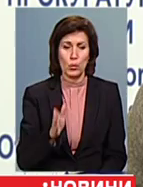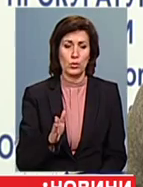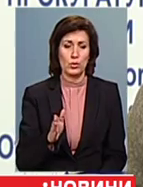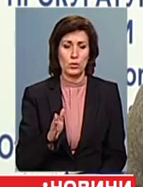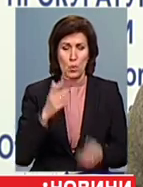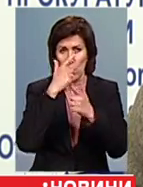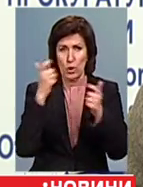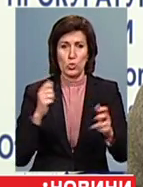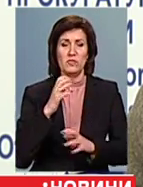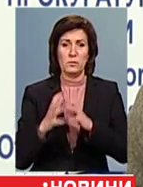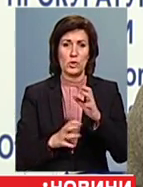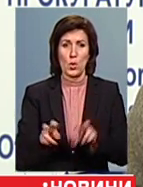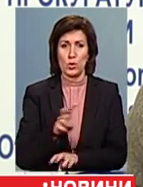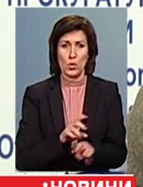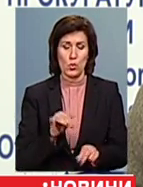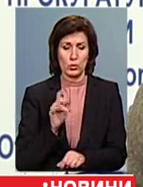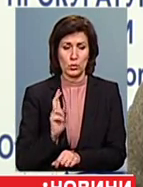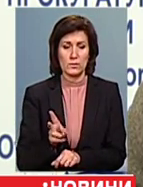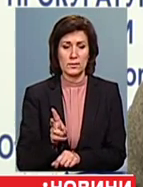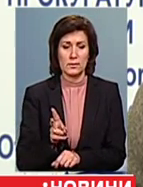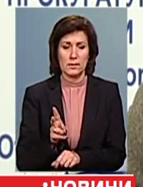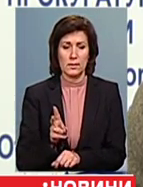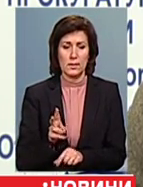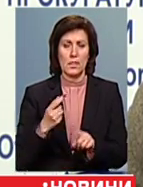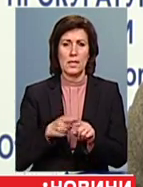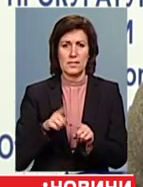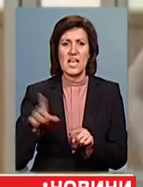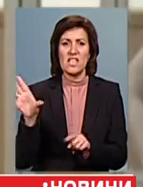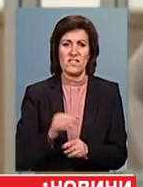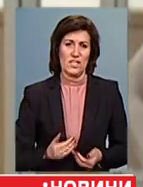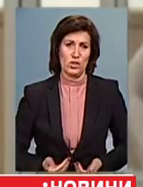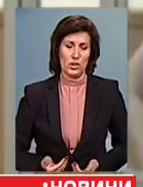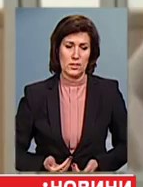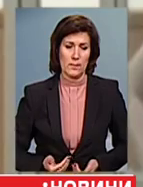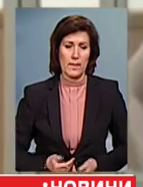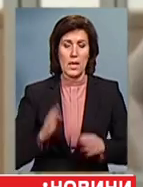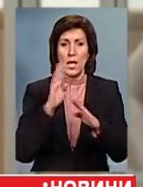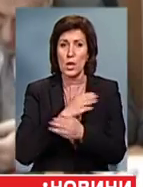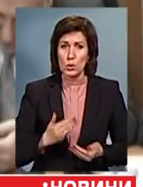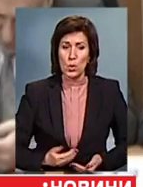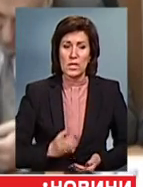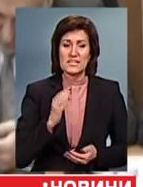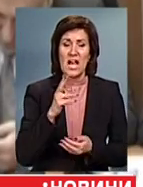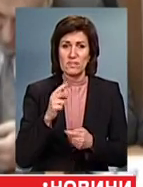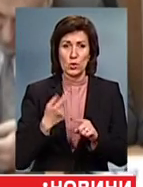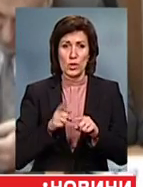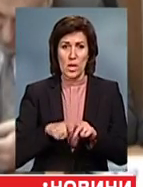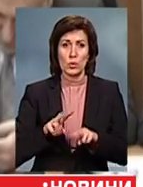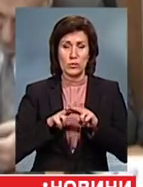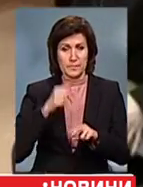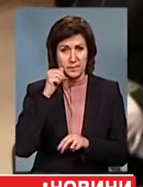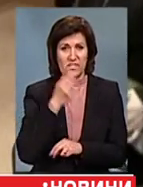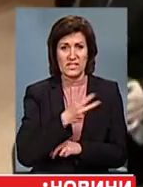будуть оголошені міжнародний розшук. І це на все життя. Доля ж Надії Савченко, яку вчора засудили до 22